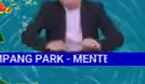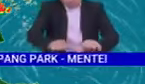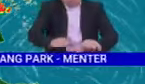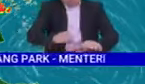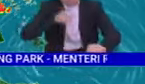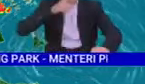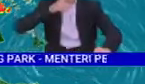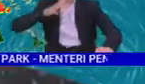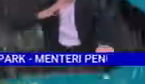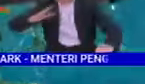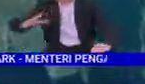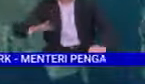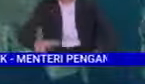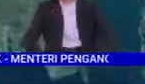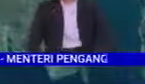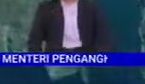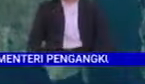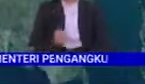yang agak lama.